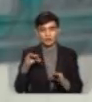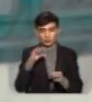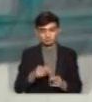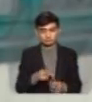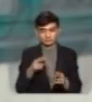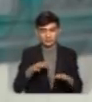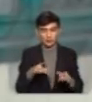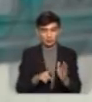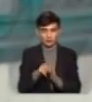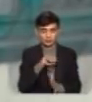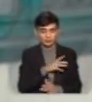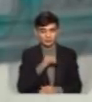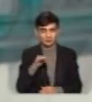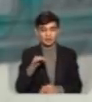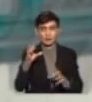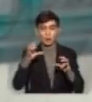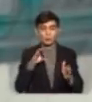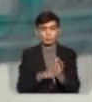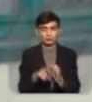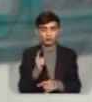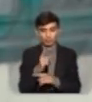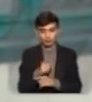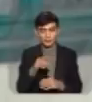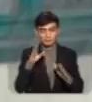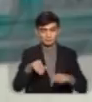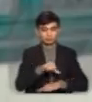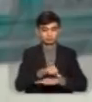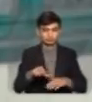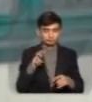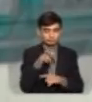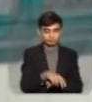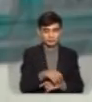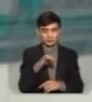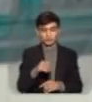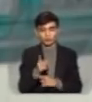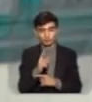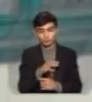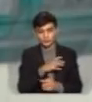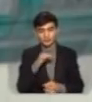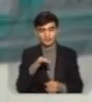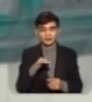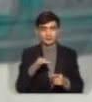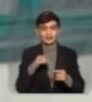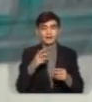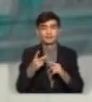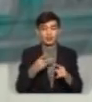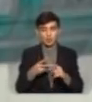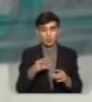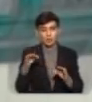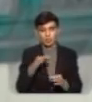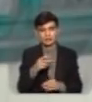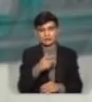қозғадық. Ол жаңа ерекше заңсыз ерекше қорғатта бей алмаққа кіргені үшін. Сосын соның ішінде бір тұлғаға екінші іс қозғадық,